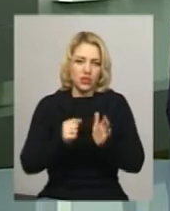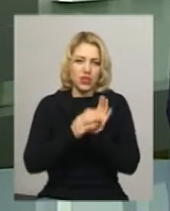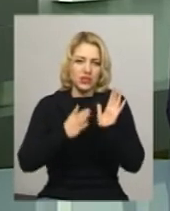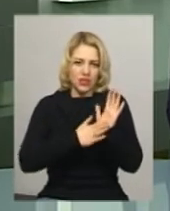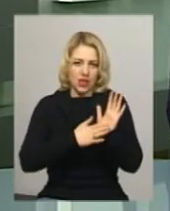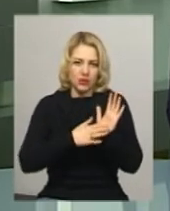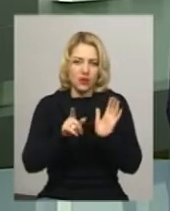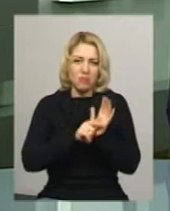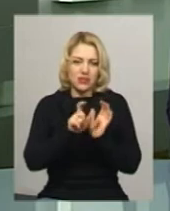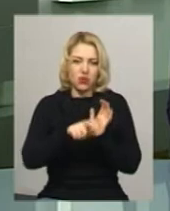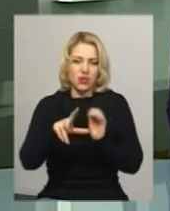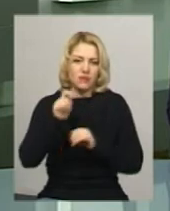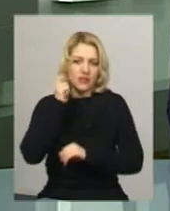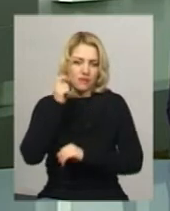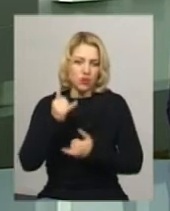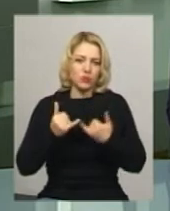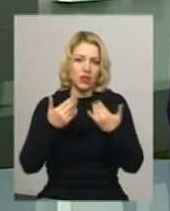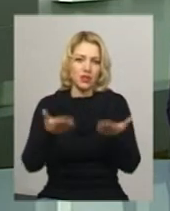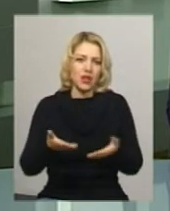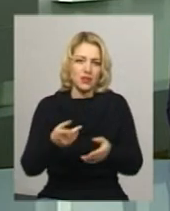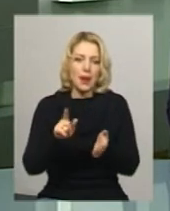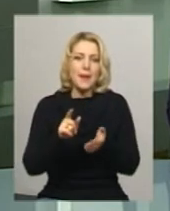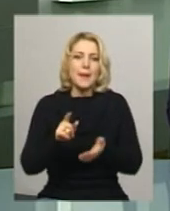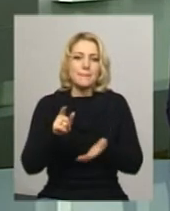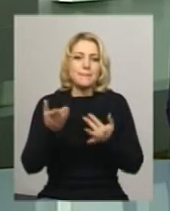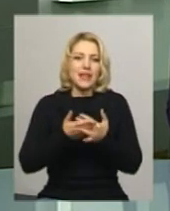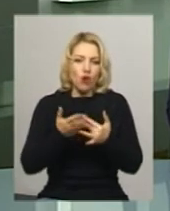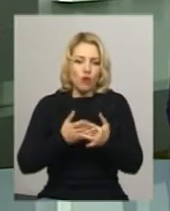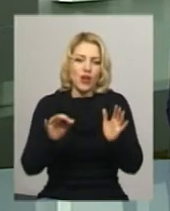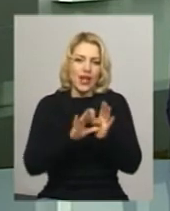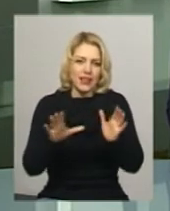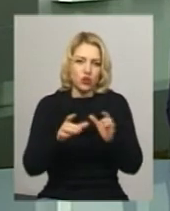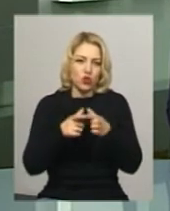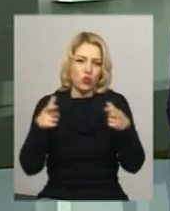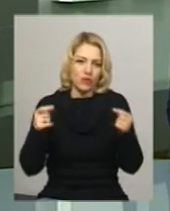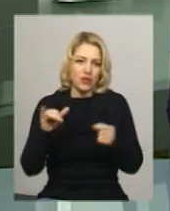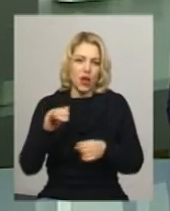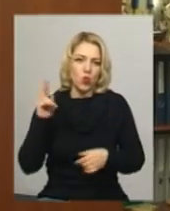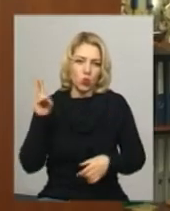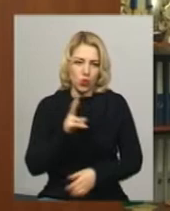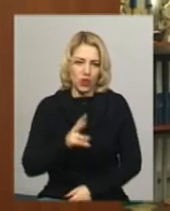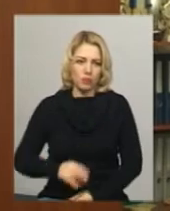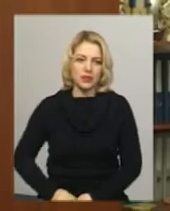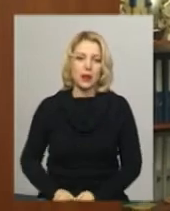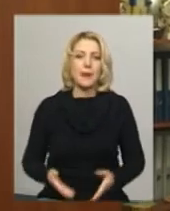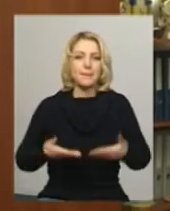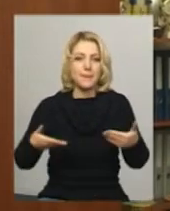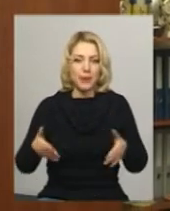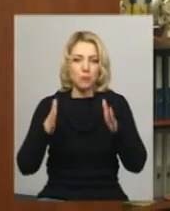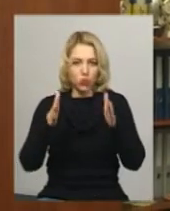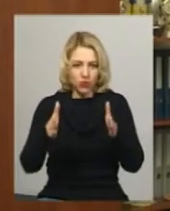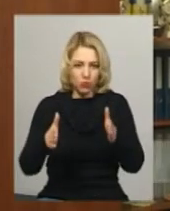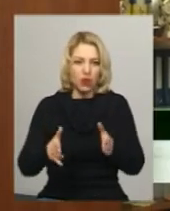реєстрацію пенсіонерів за віком для надання пільгового електронного квитка у тролейбусах. Ми